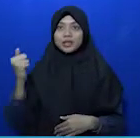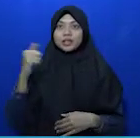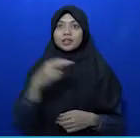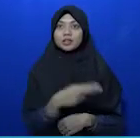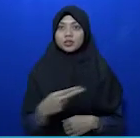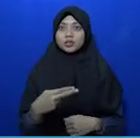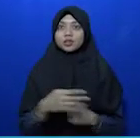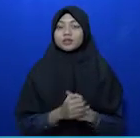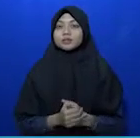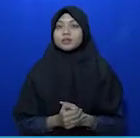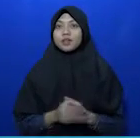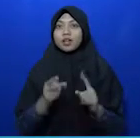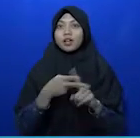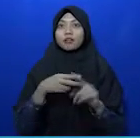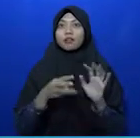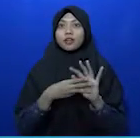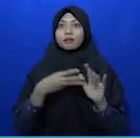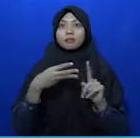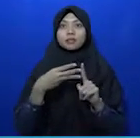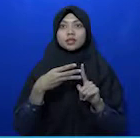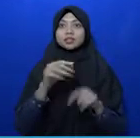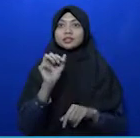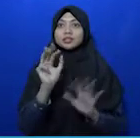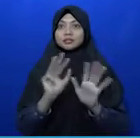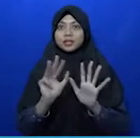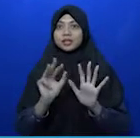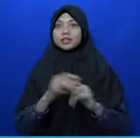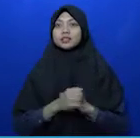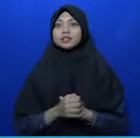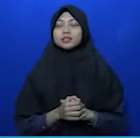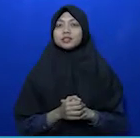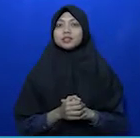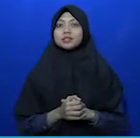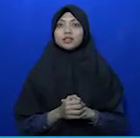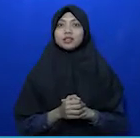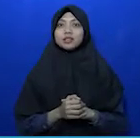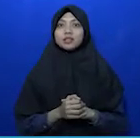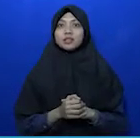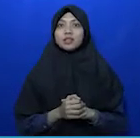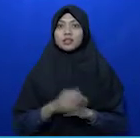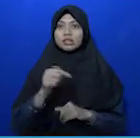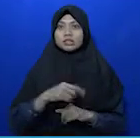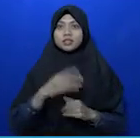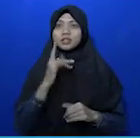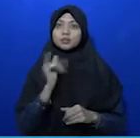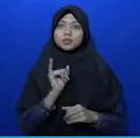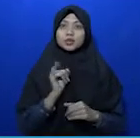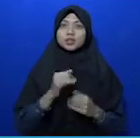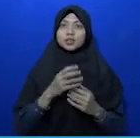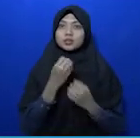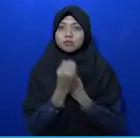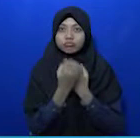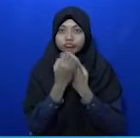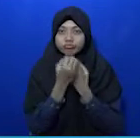kita ketahui, FMB 9 atau Forum Merdeka Barat 9 ini adalah forum untuk